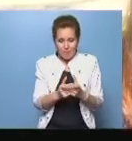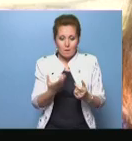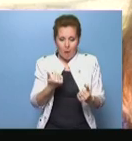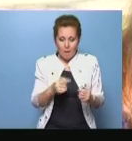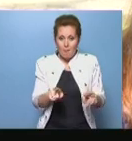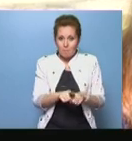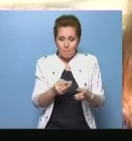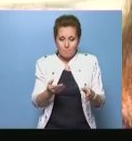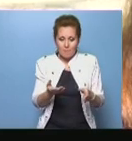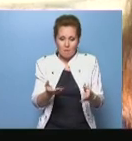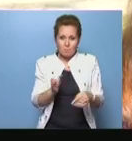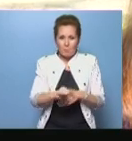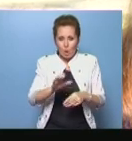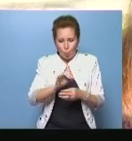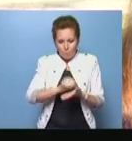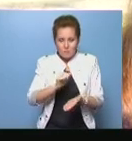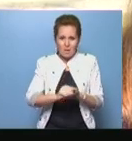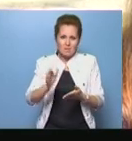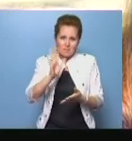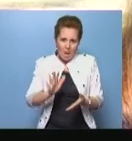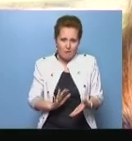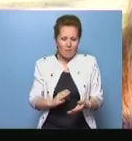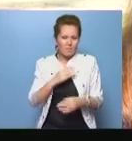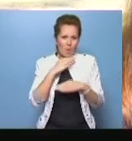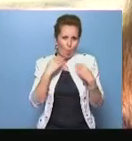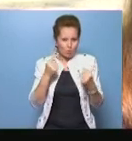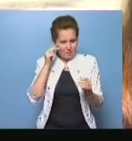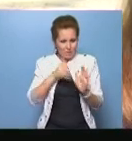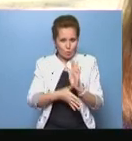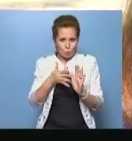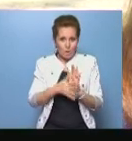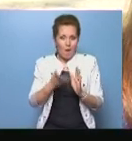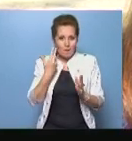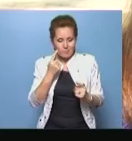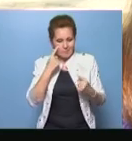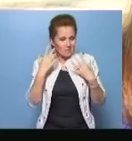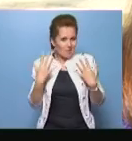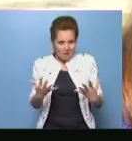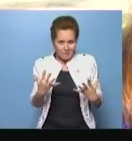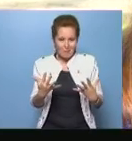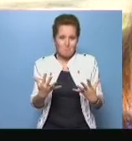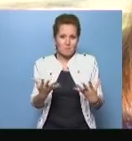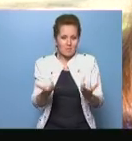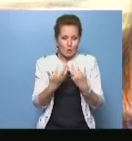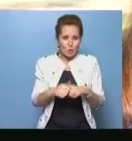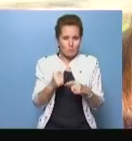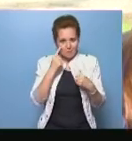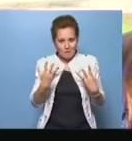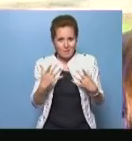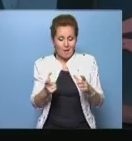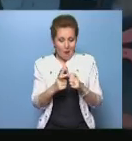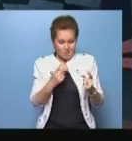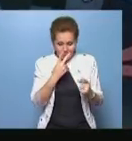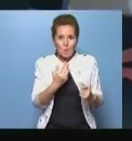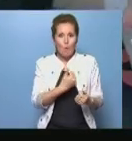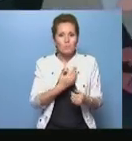такая серая, там учебники серые, не хочется изучать, а когда что-то такое яркое, за счет яркой картинки хочется